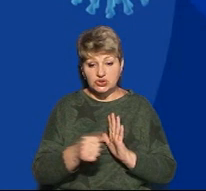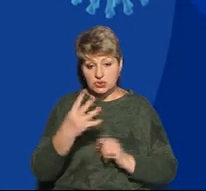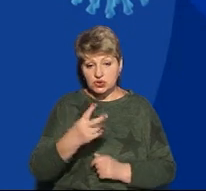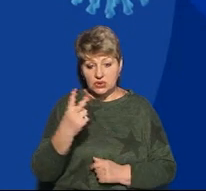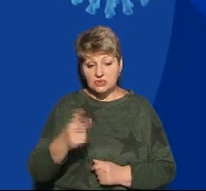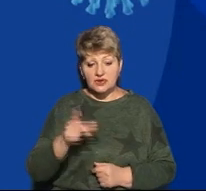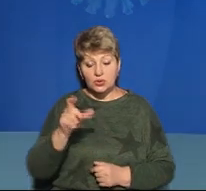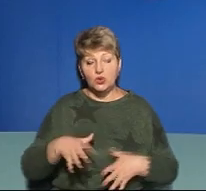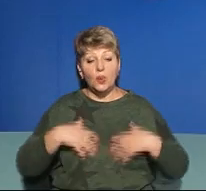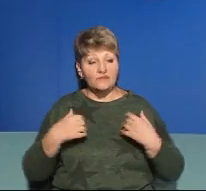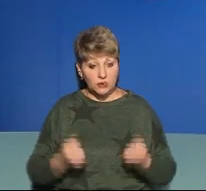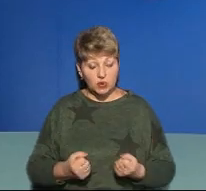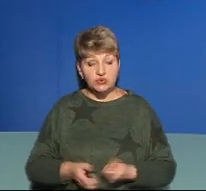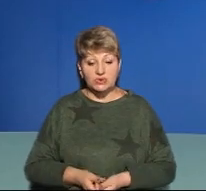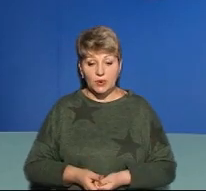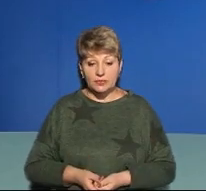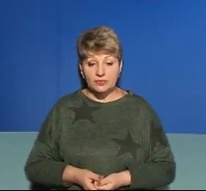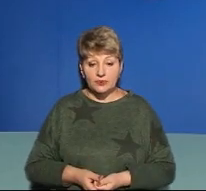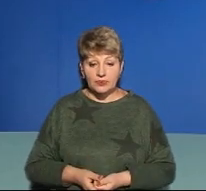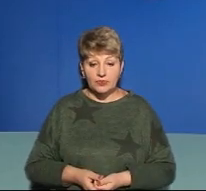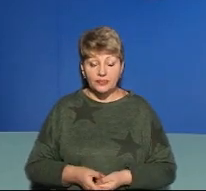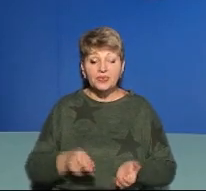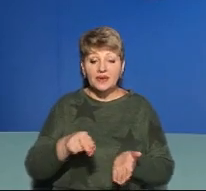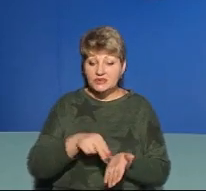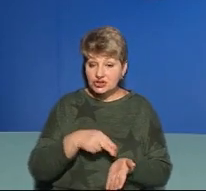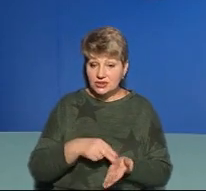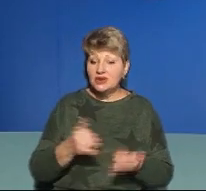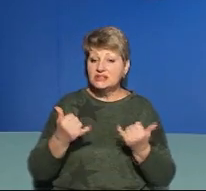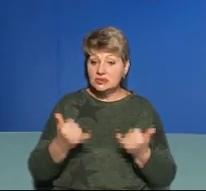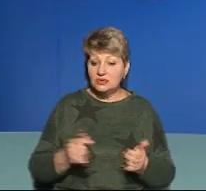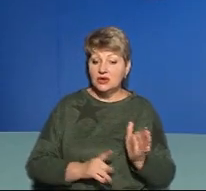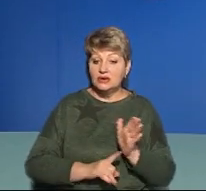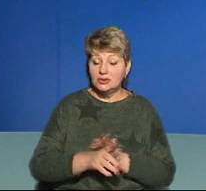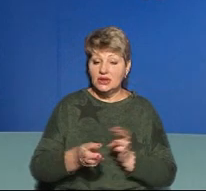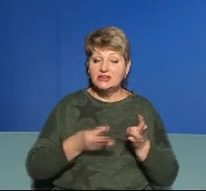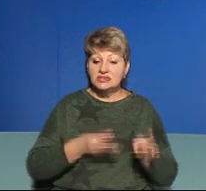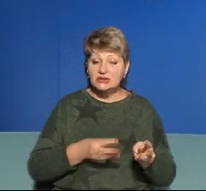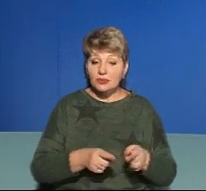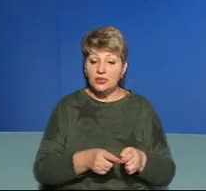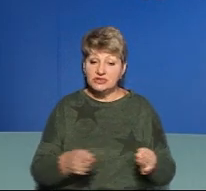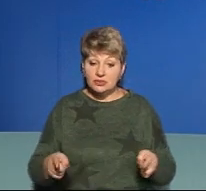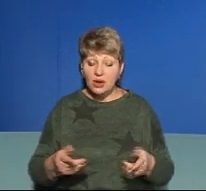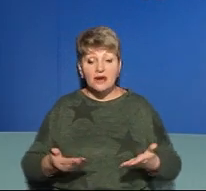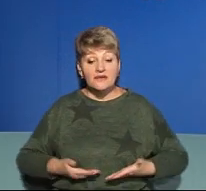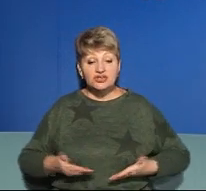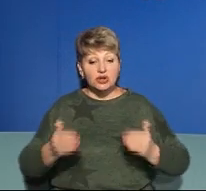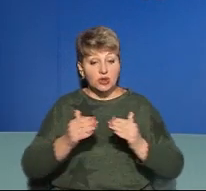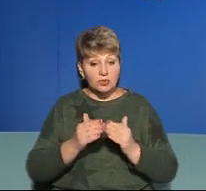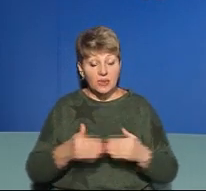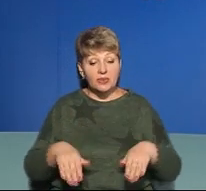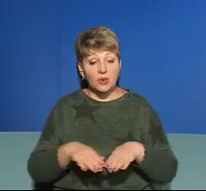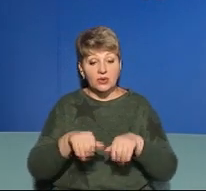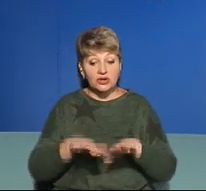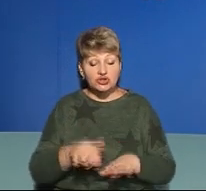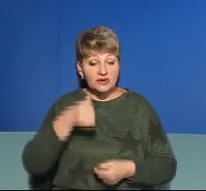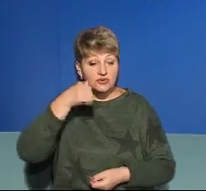148642 пацієнти одужало. У Черкасах сьогодні розпочався опалювальний сезон у житлових будинках. Таке